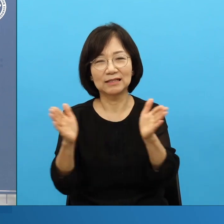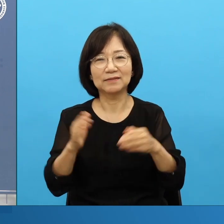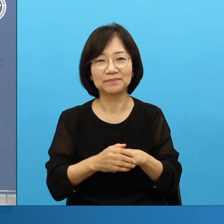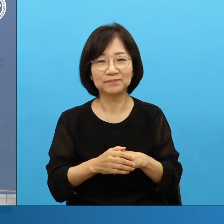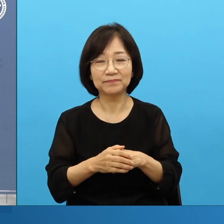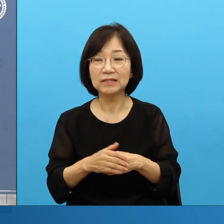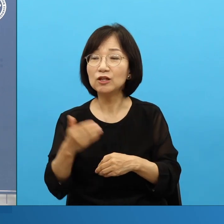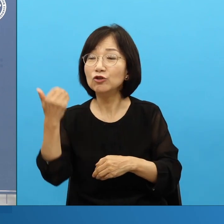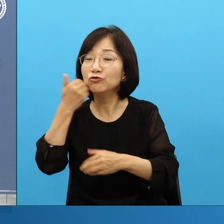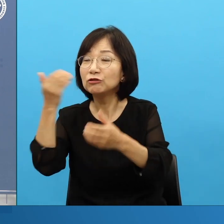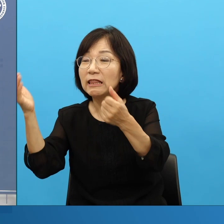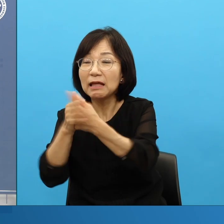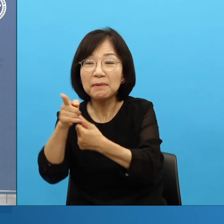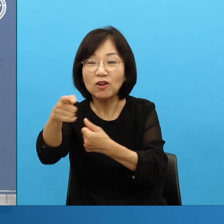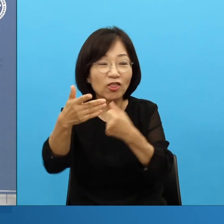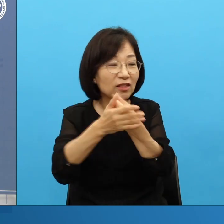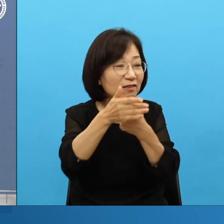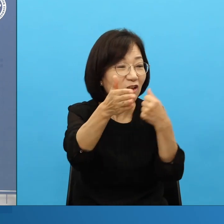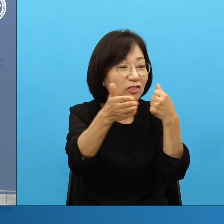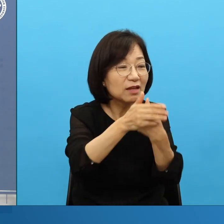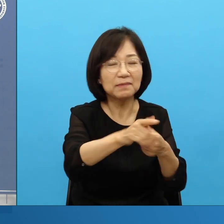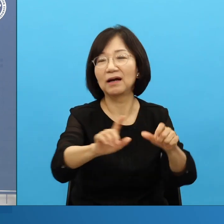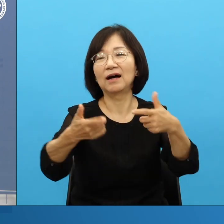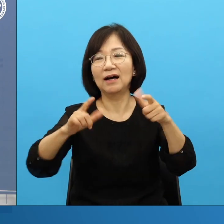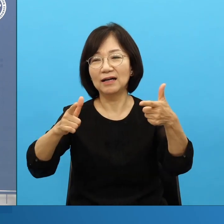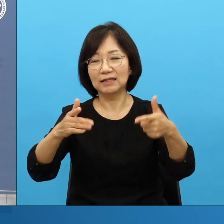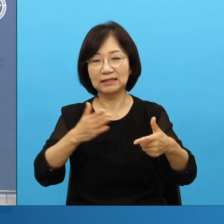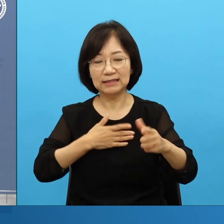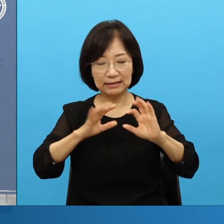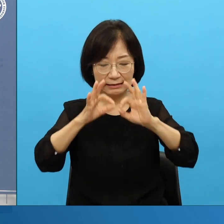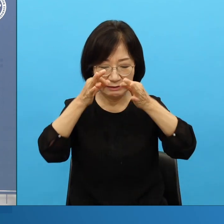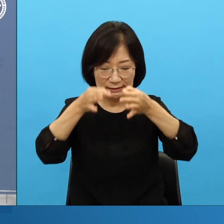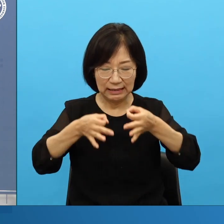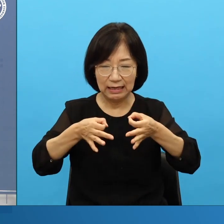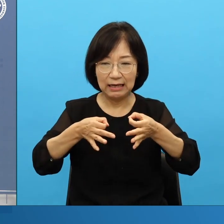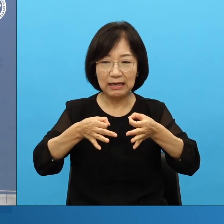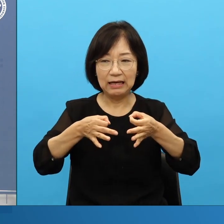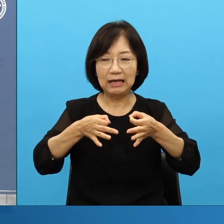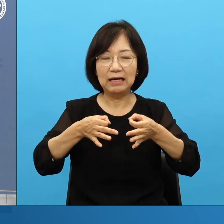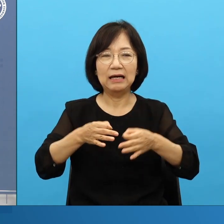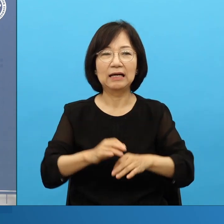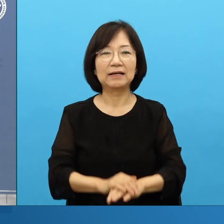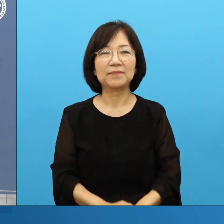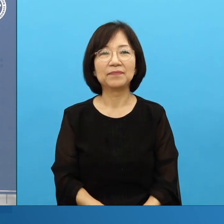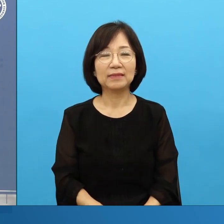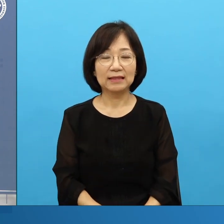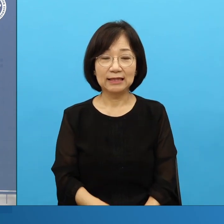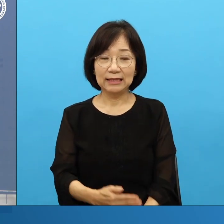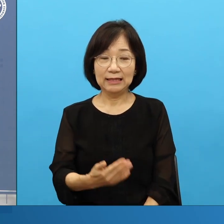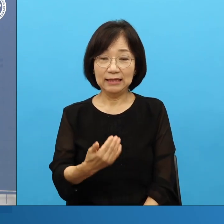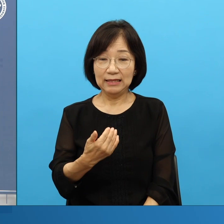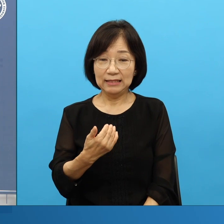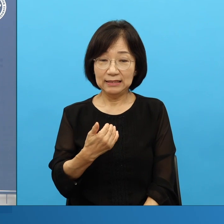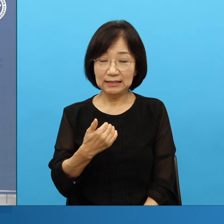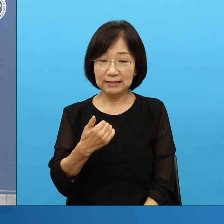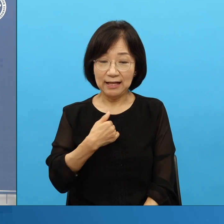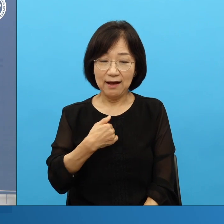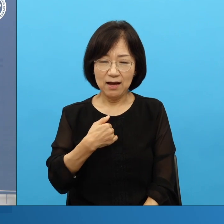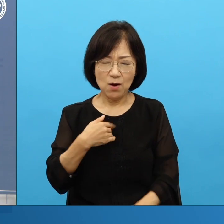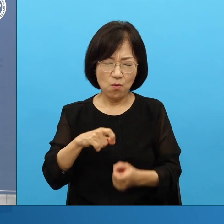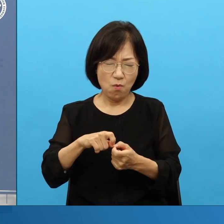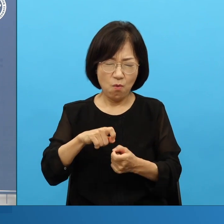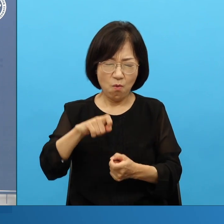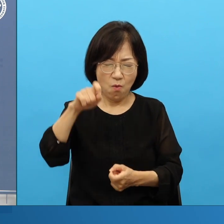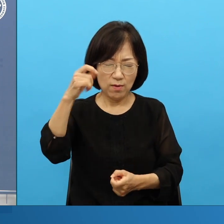안 속여야 역사한다. And then works 그렇죠? will take place only 내가 when 하나님 you do not 말씀을 deceive yourself. 정확하게 붙잡아야 사단은 무릎 꿇게 돼 있어요. And Satan will come to its